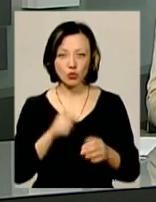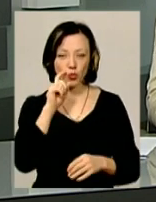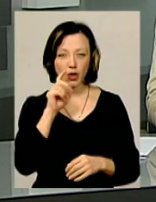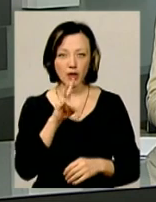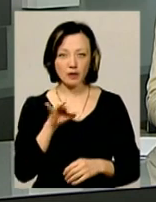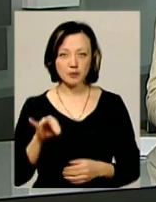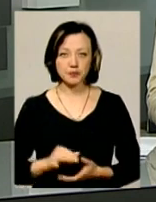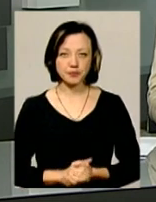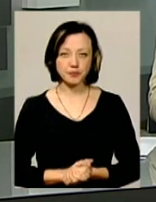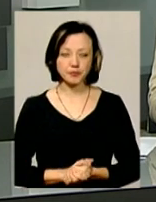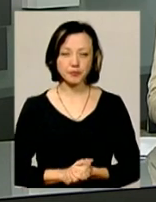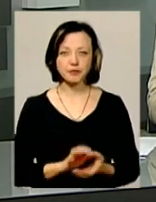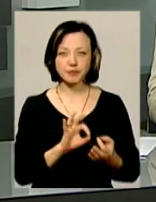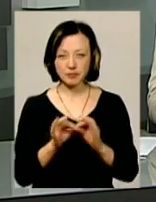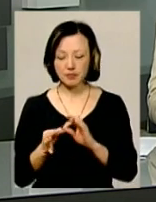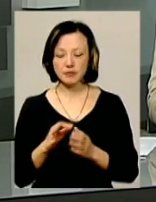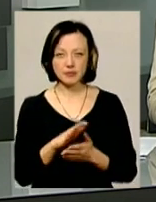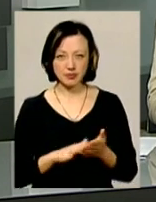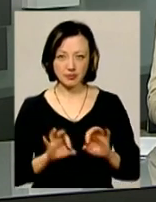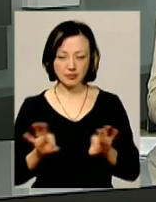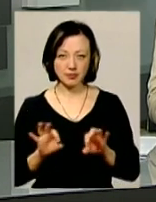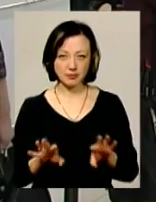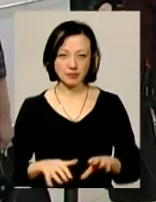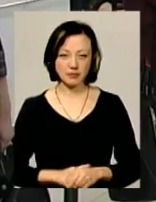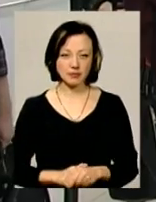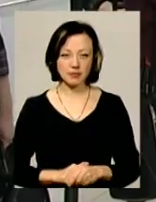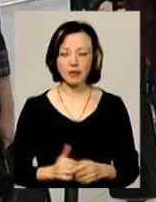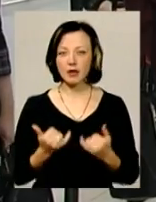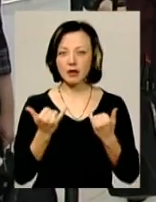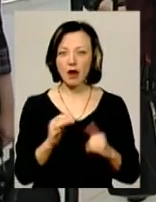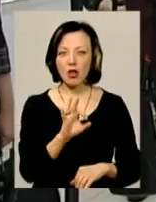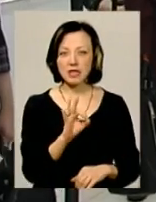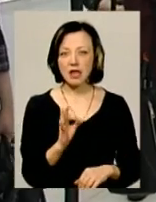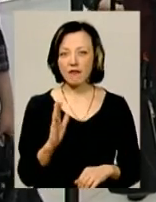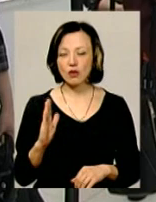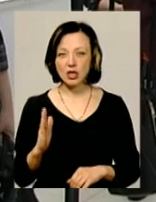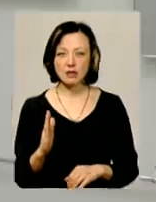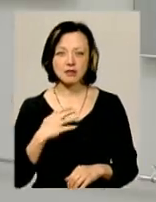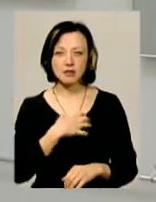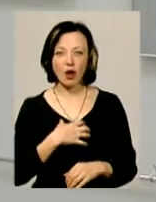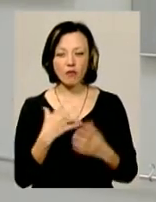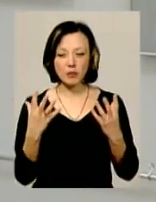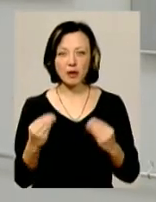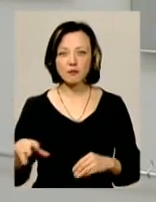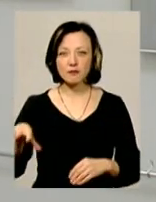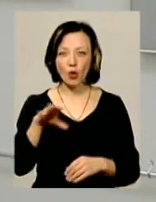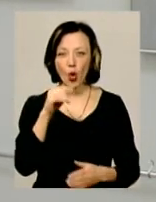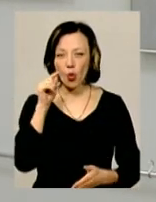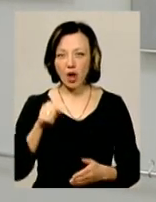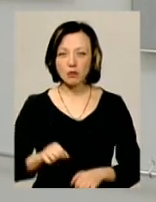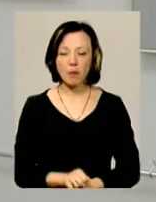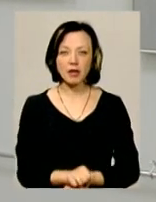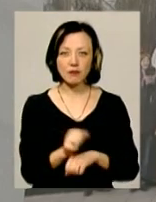Інна Єрмакова. Подробиці далі в сюжеті. Для Олександра Волчанського знаковим днем зі всього Луганського майдану стало